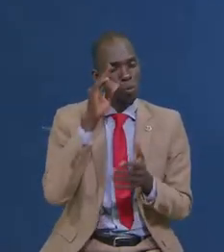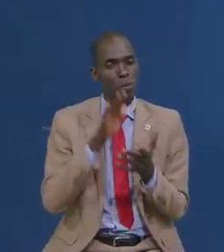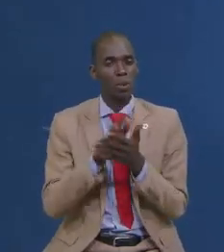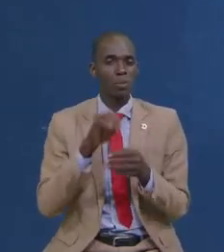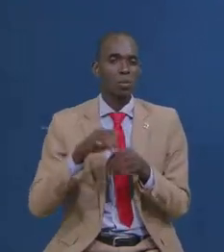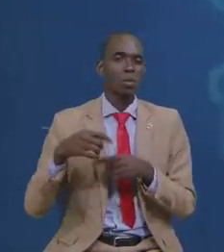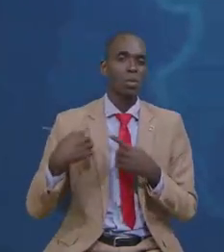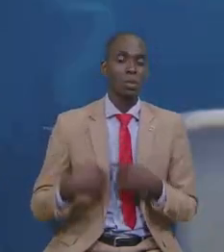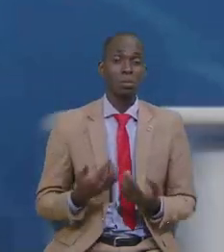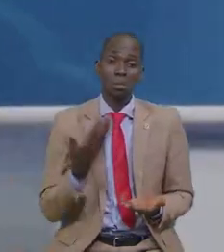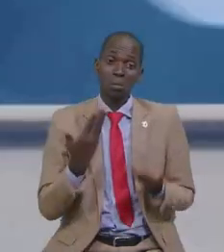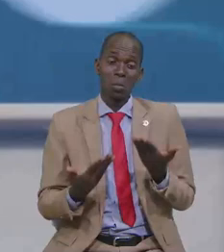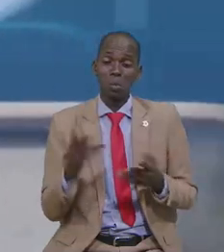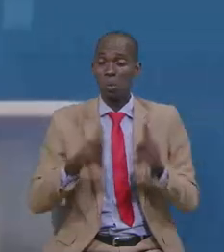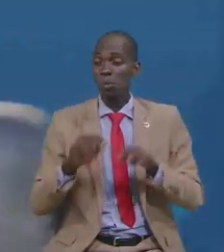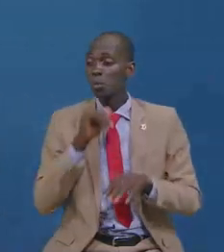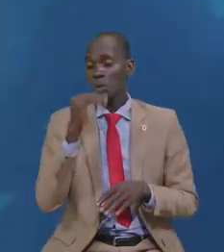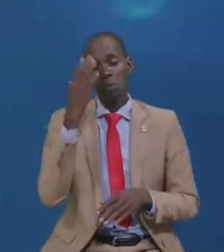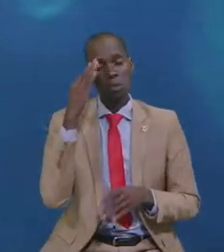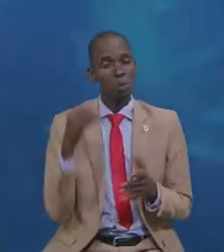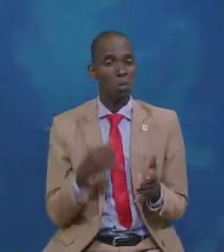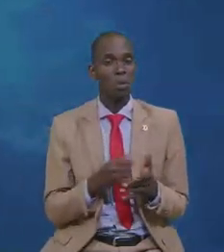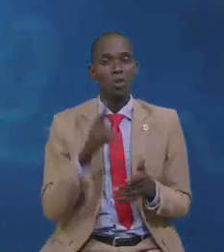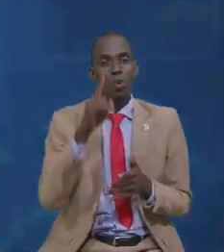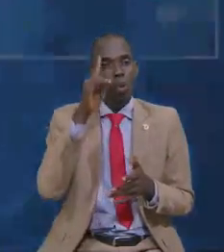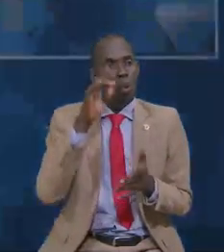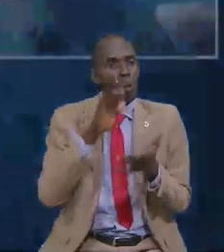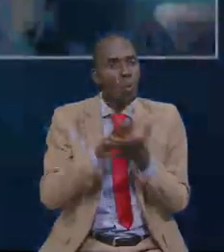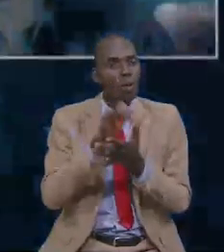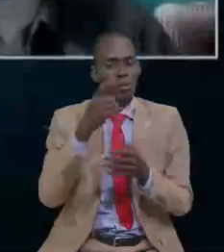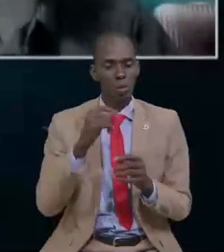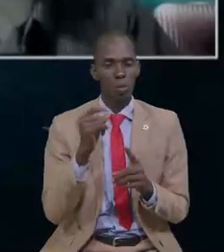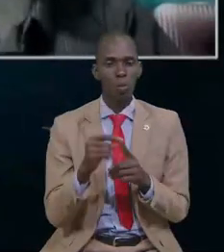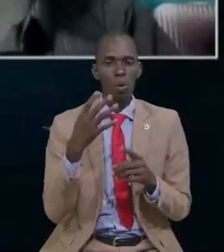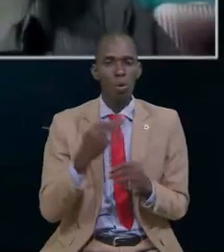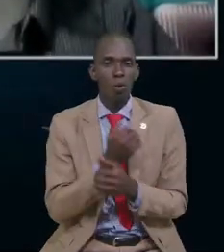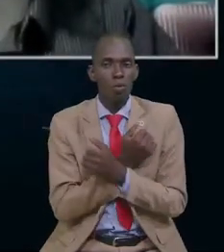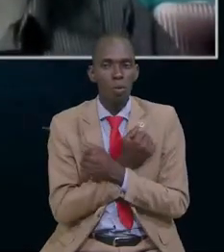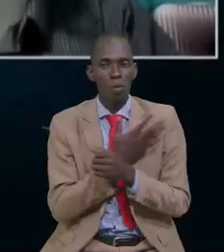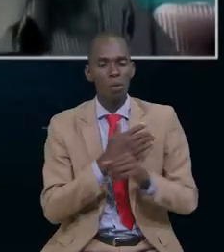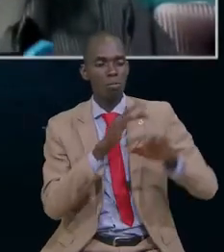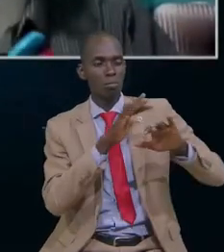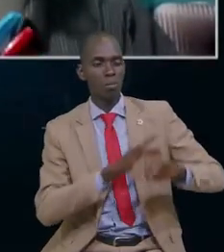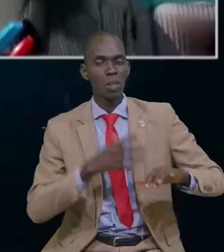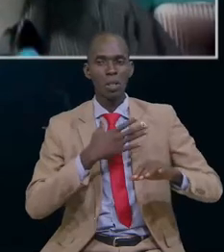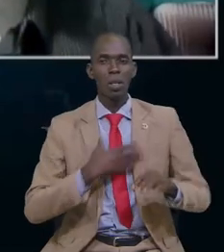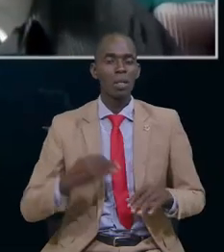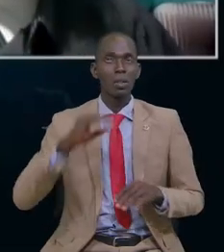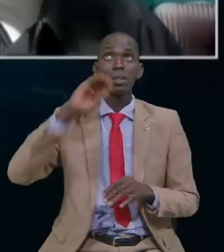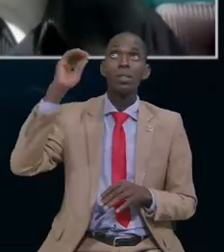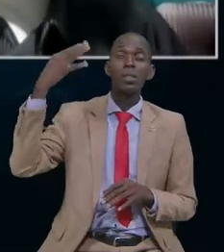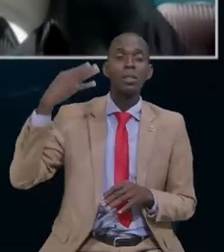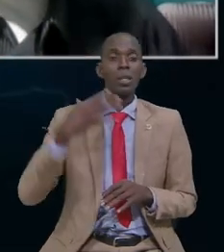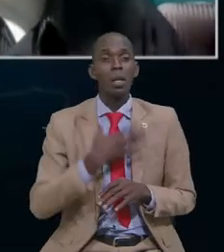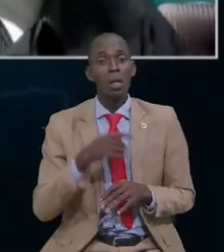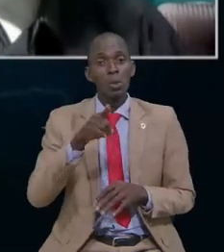publique de ce qui vous est arrivé. Vous croyez dans le cœur, les gens ne vont pas savoir. Vous croyez au message d'amour,